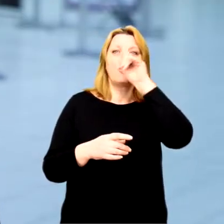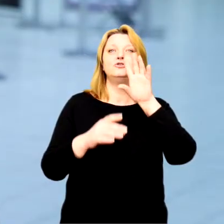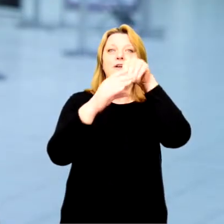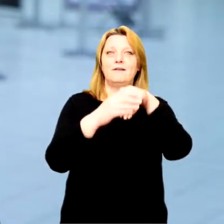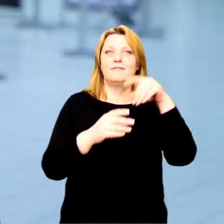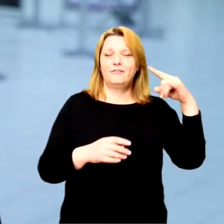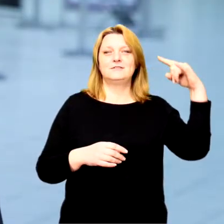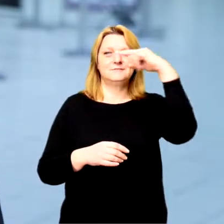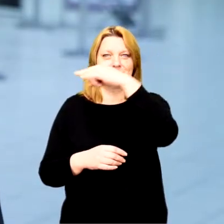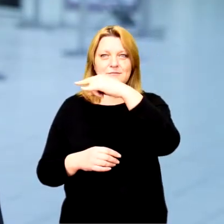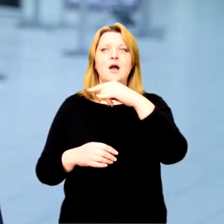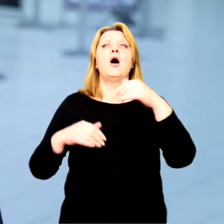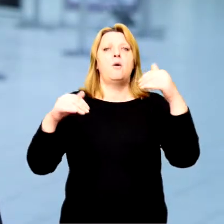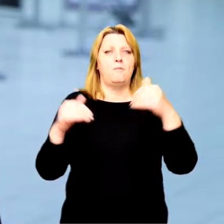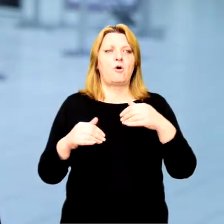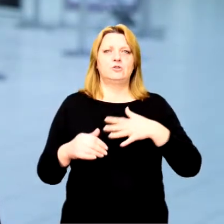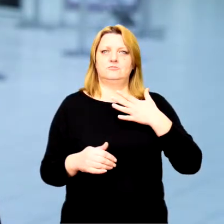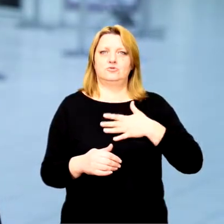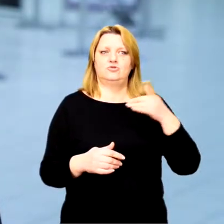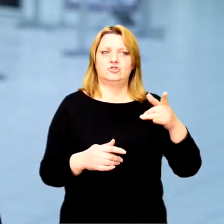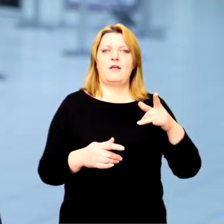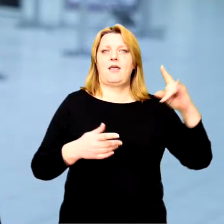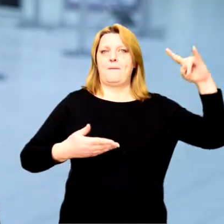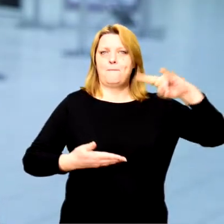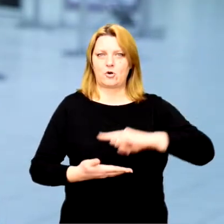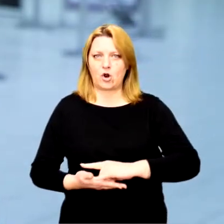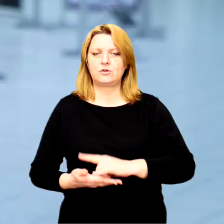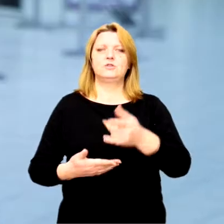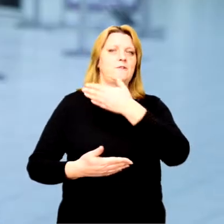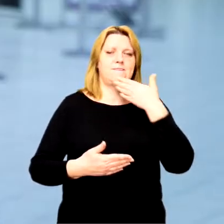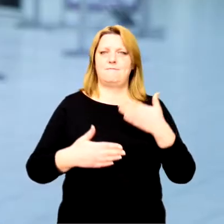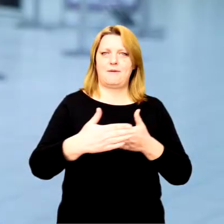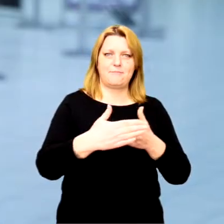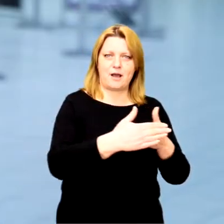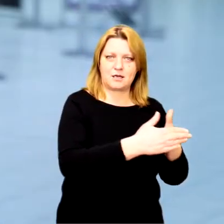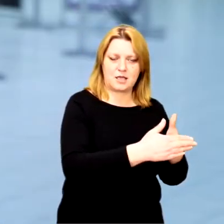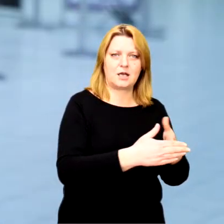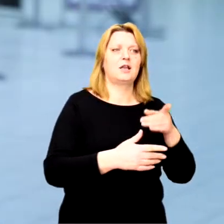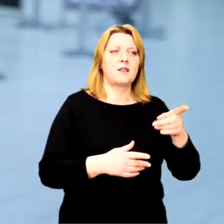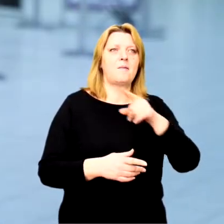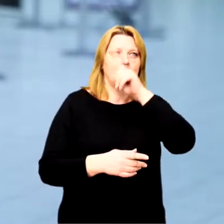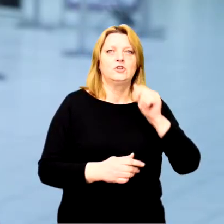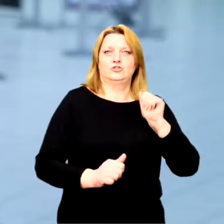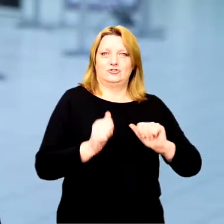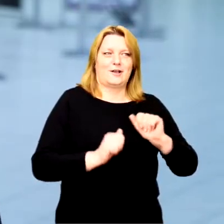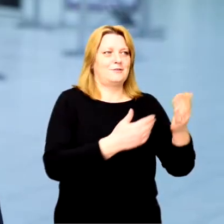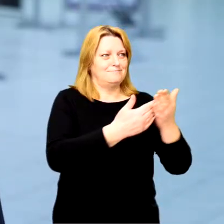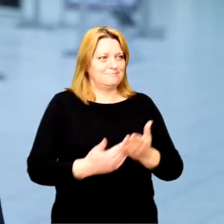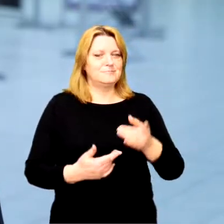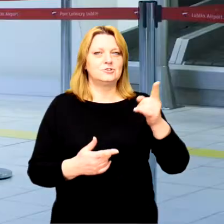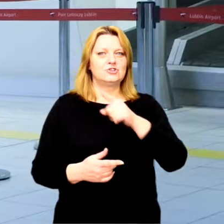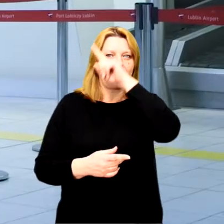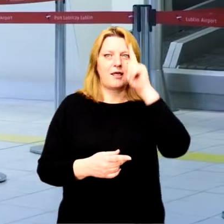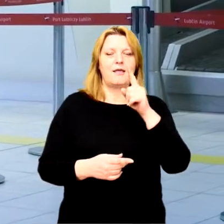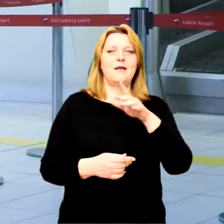pasażerowie niepełnosprawni mogli liczyć na to, że w portach lotniczych nie ma żadnych barier, że są tam oczekiwani,